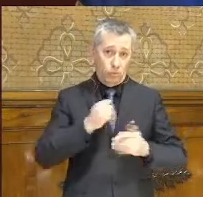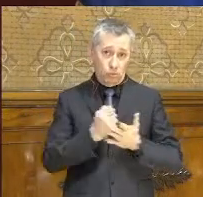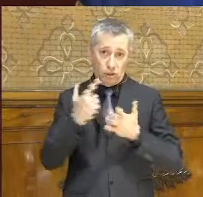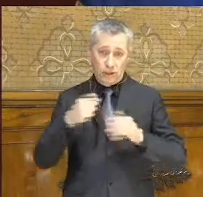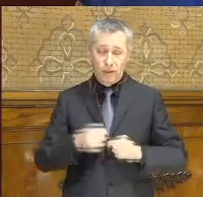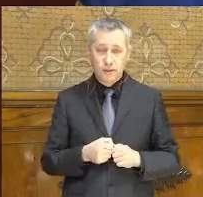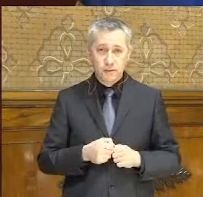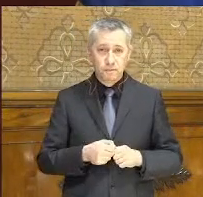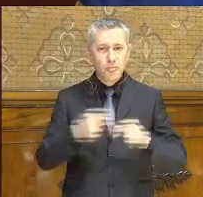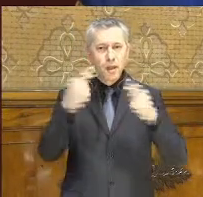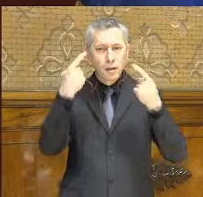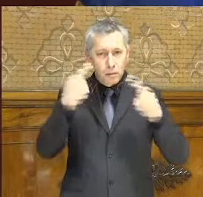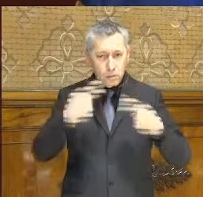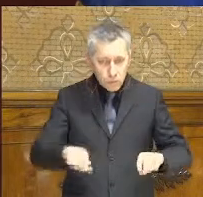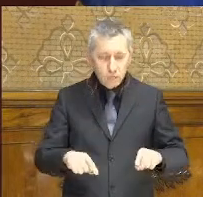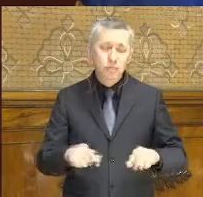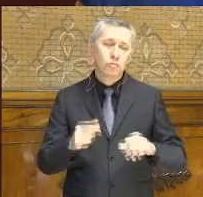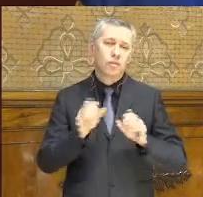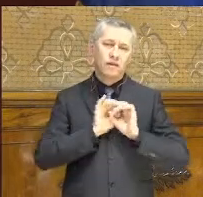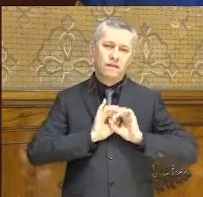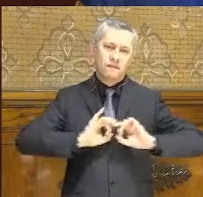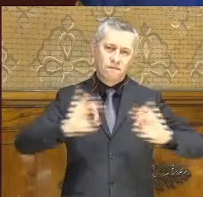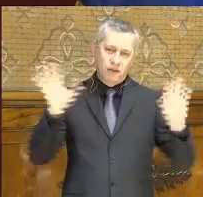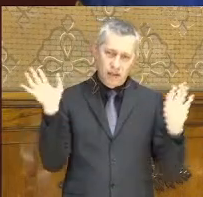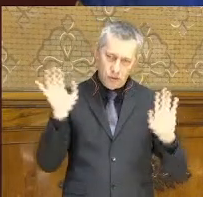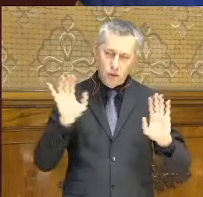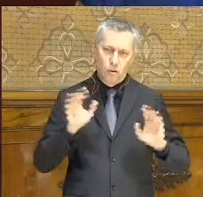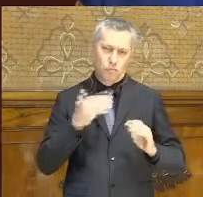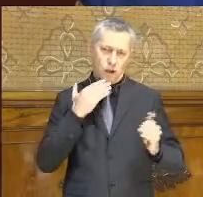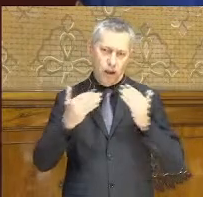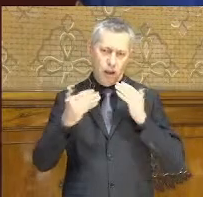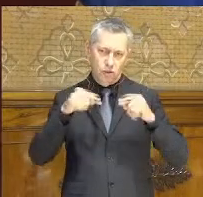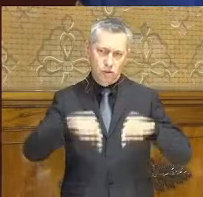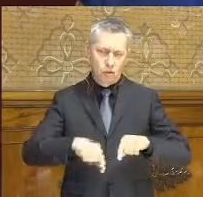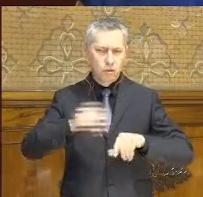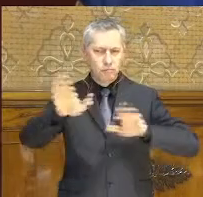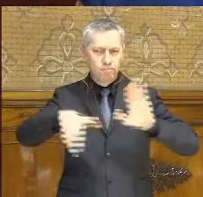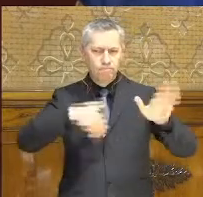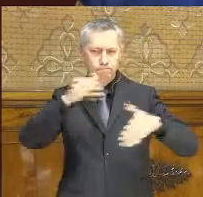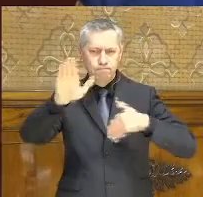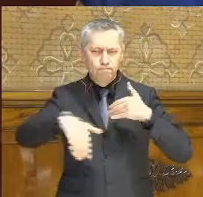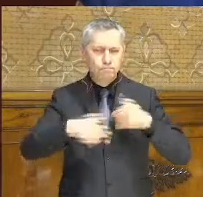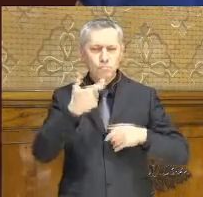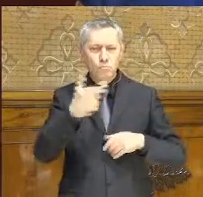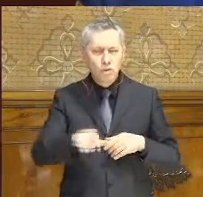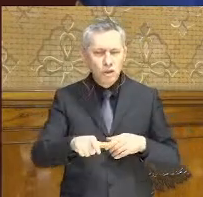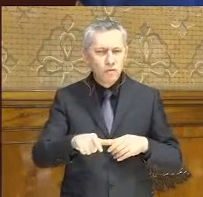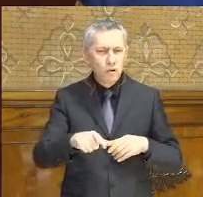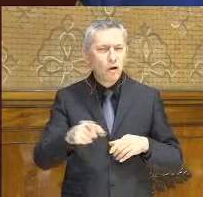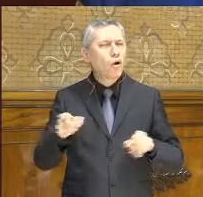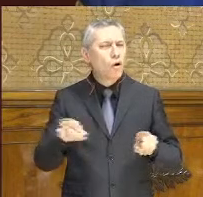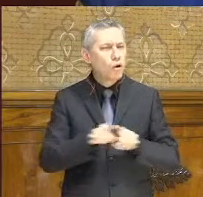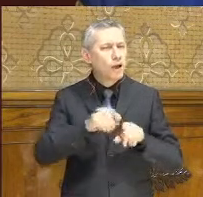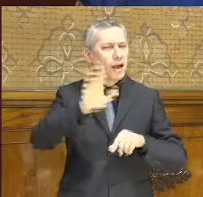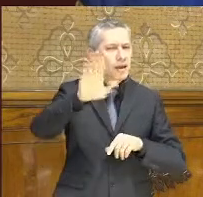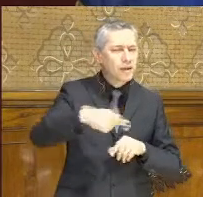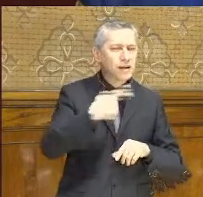A questa Freedom Lecture siamo stati chiamati dai rintocchi delle campane della